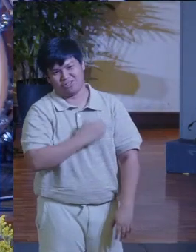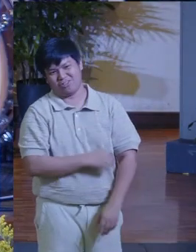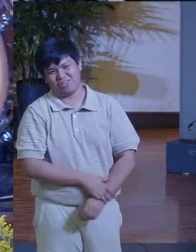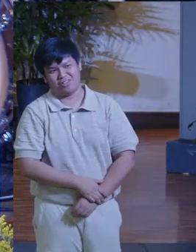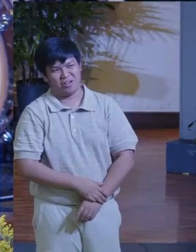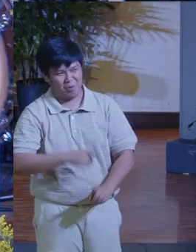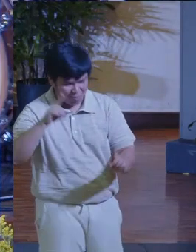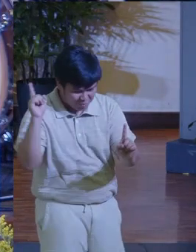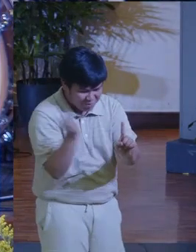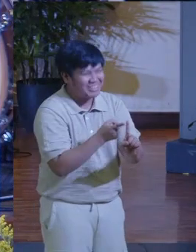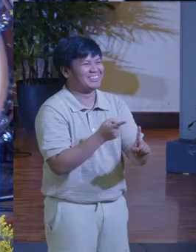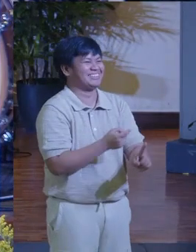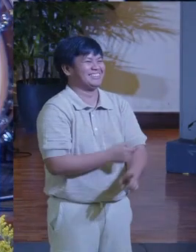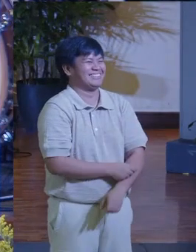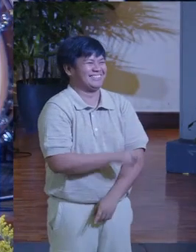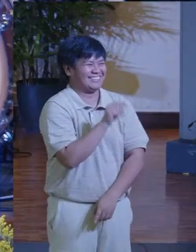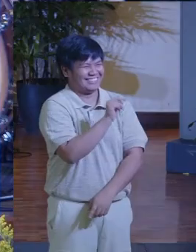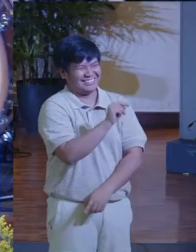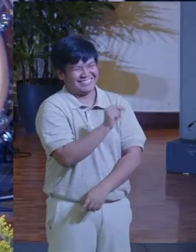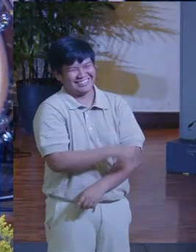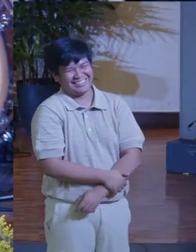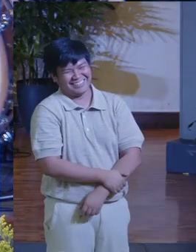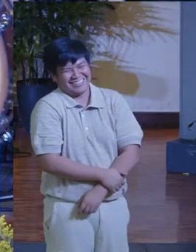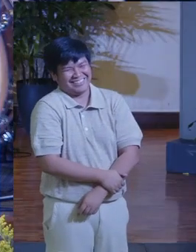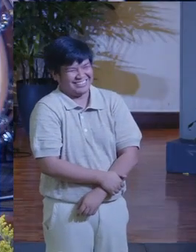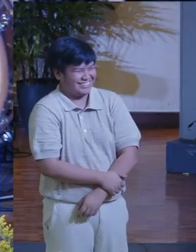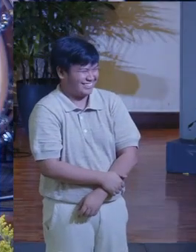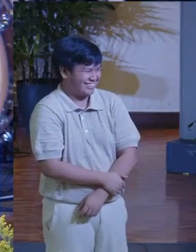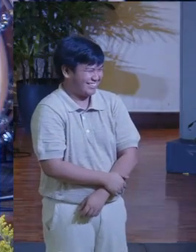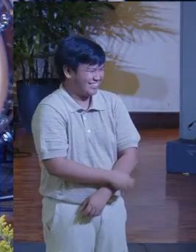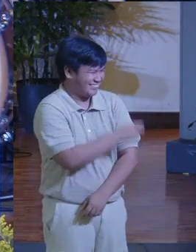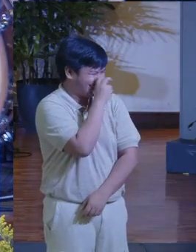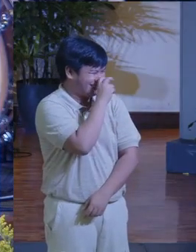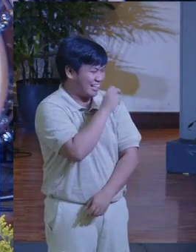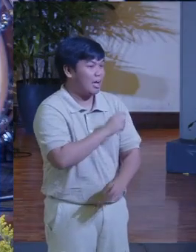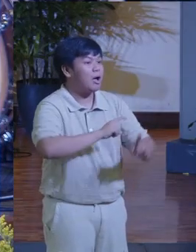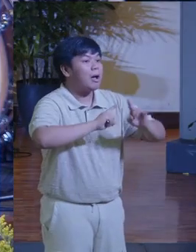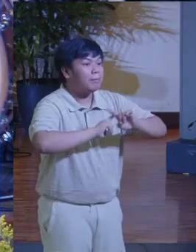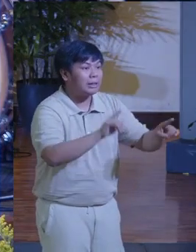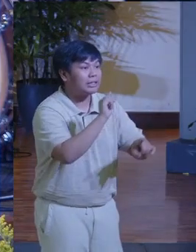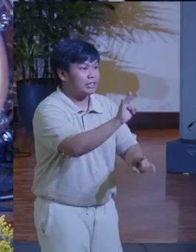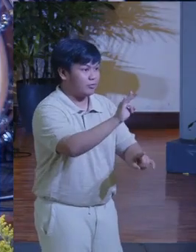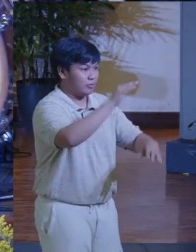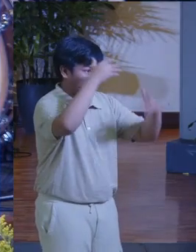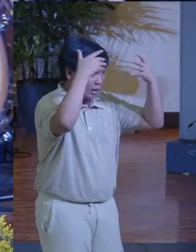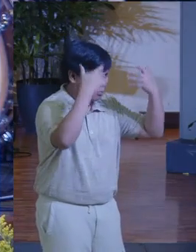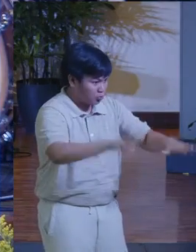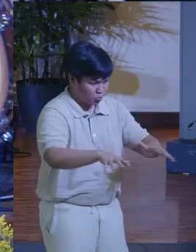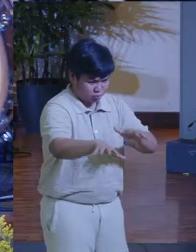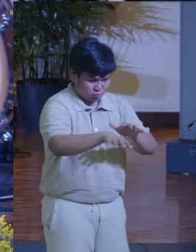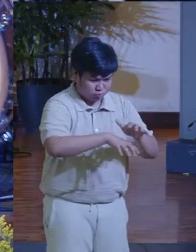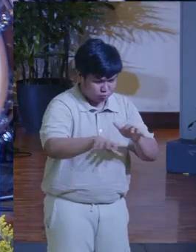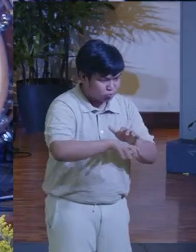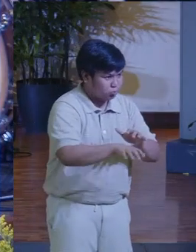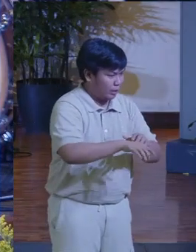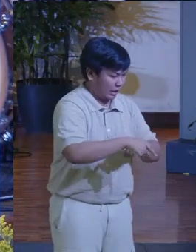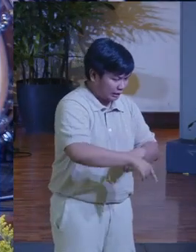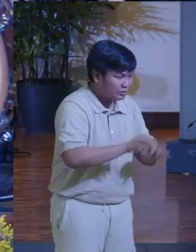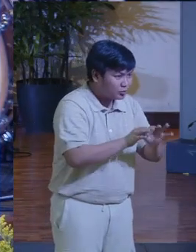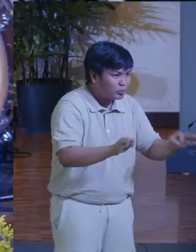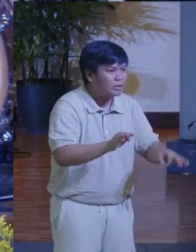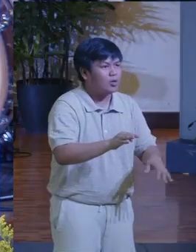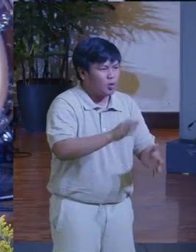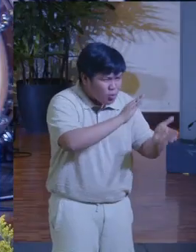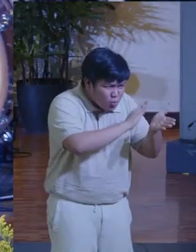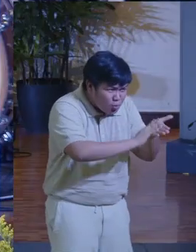May palo ka ng pagi. No? Pero kung ikay tapos na at umupo ka at tapos na,